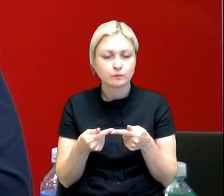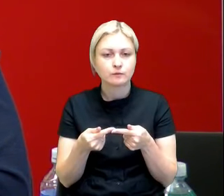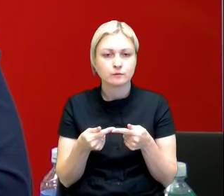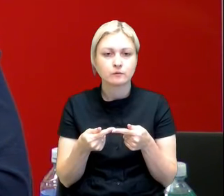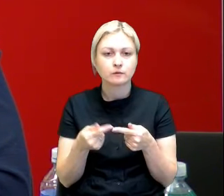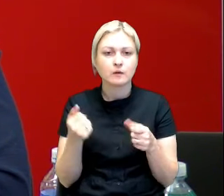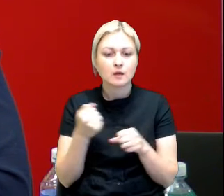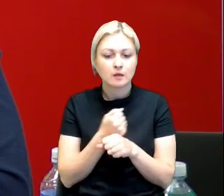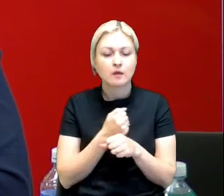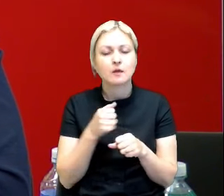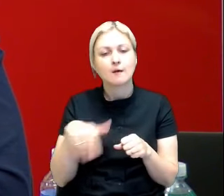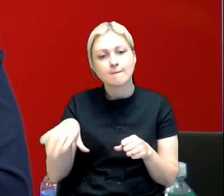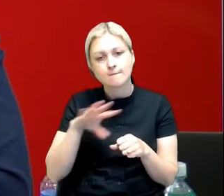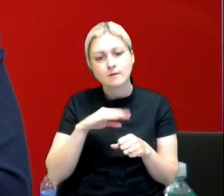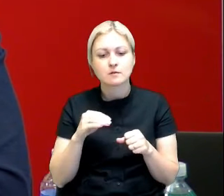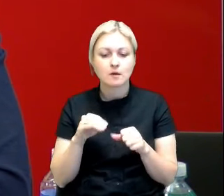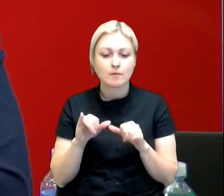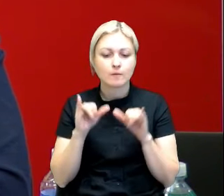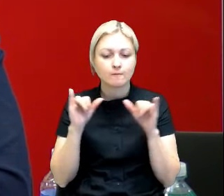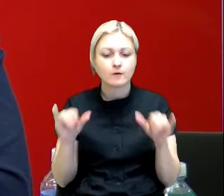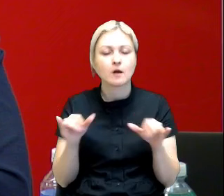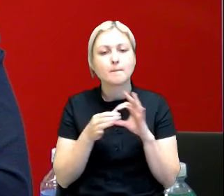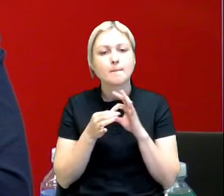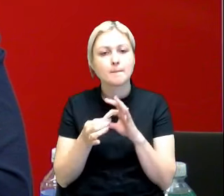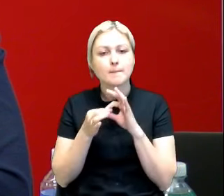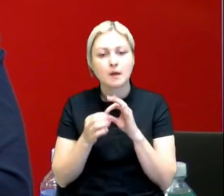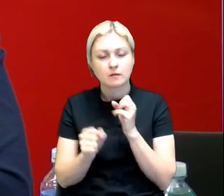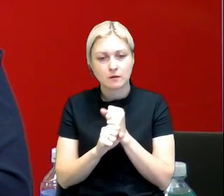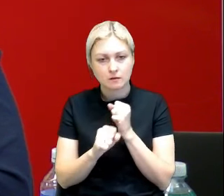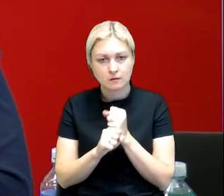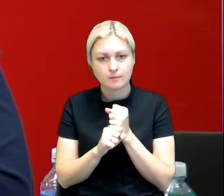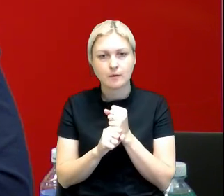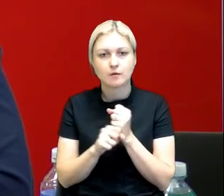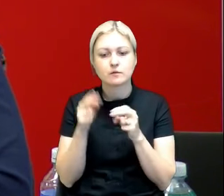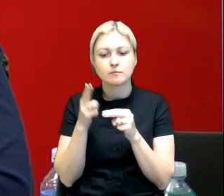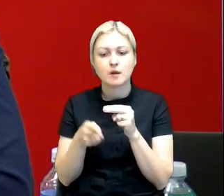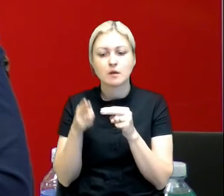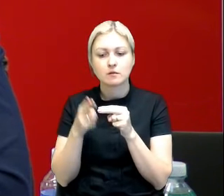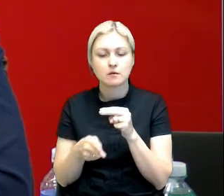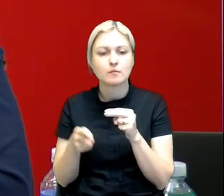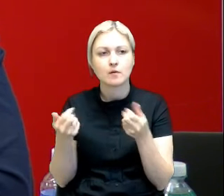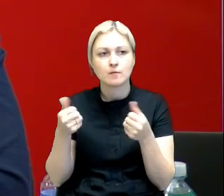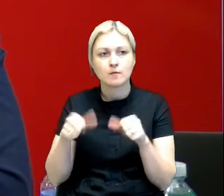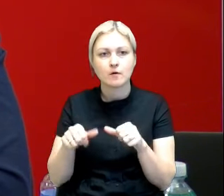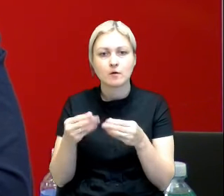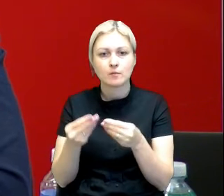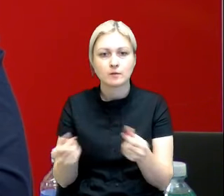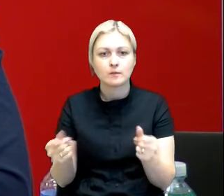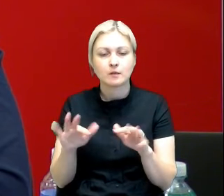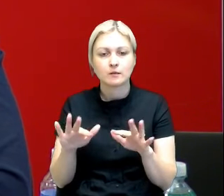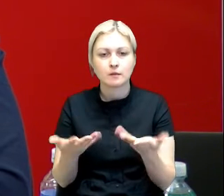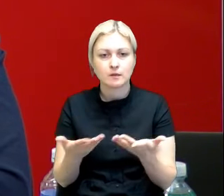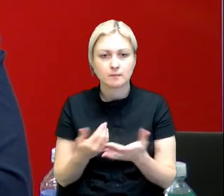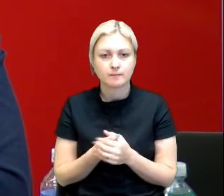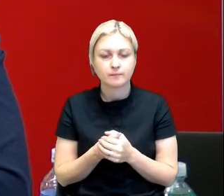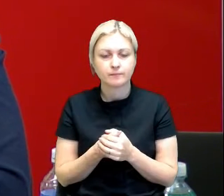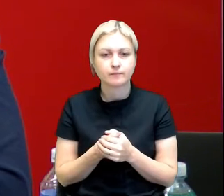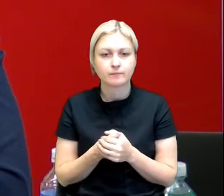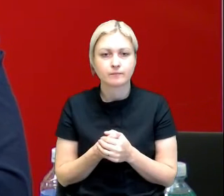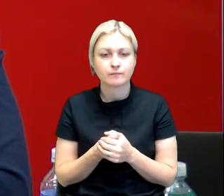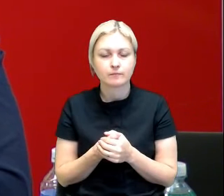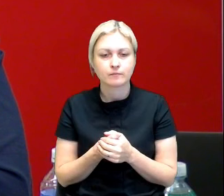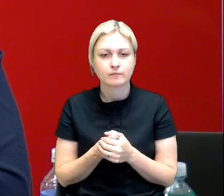bendradarbiauti ieškoti sprendimo būdų net nebežiūrint į praeitį reikia kurti mums visiems kartu ateitį ir aš manau